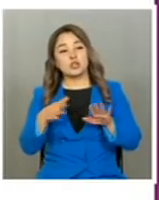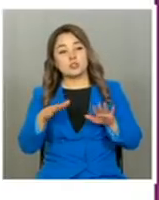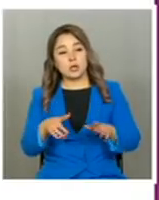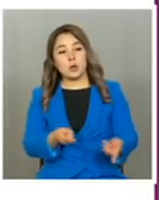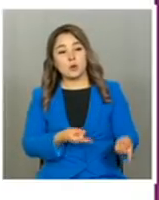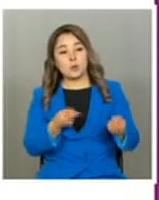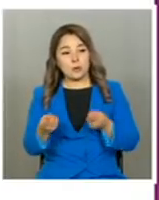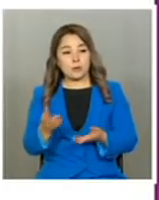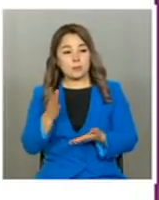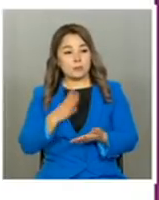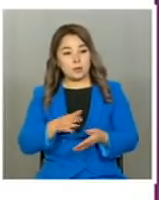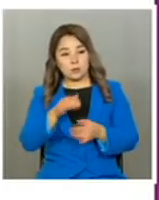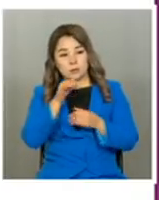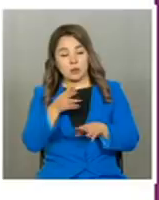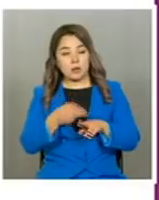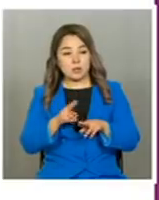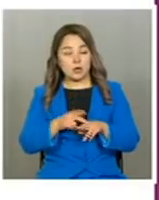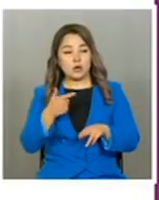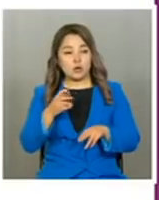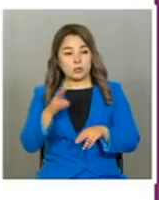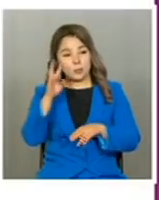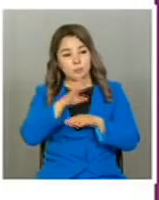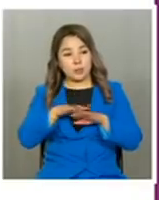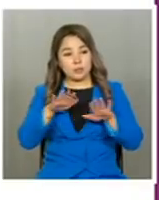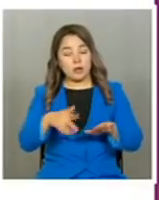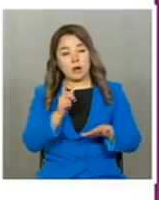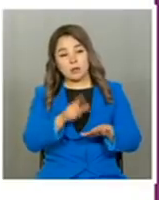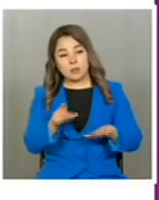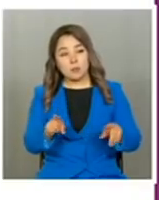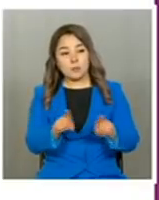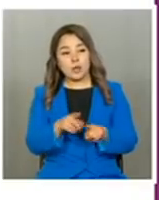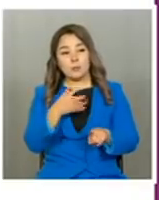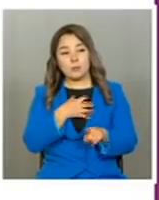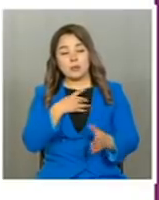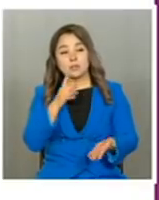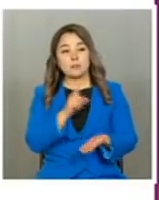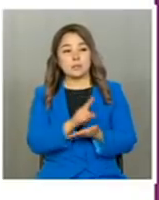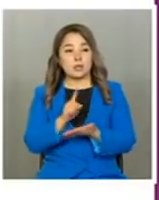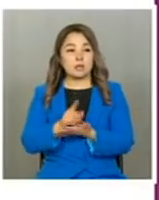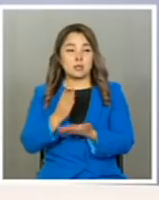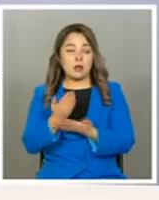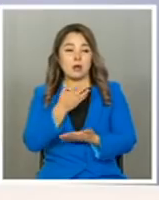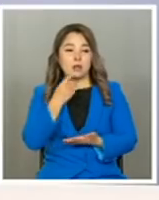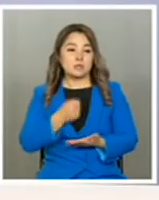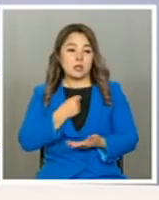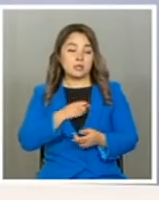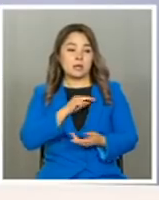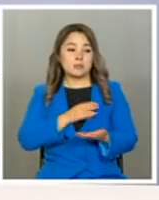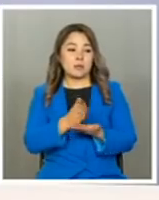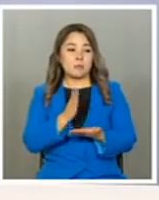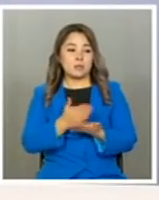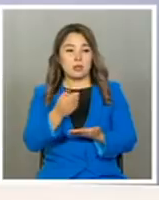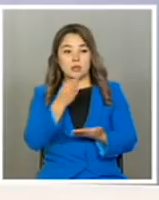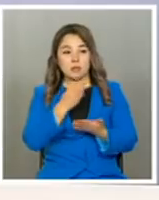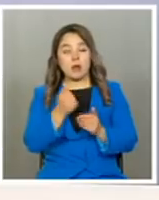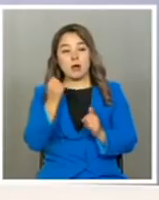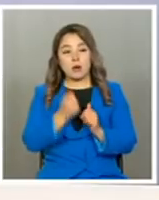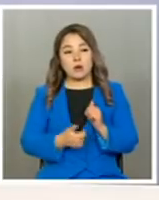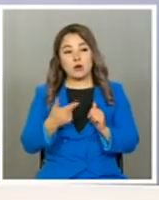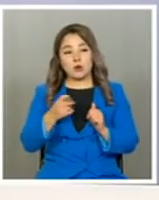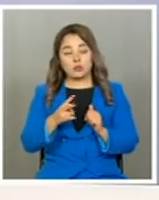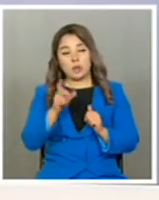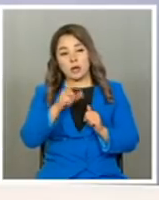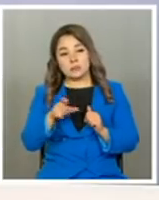алмады. Негізінде ғұн мемлекетінің азаматтарының негізгі міндеті ол әскери қызмет болды. Әрбір ғұн